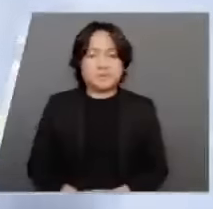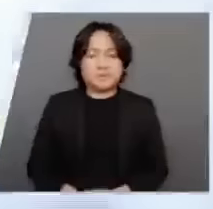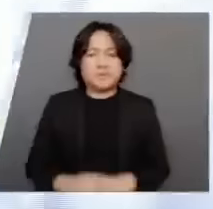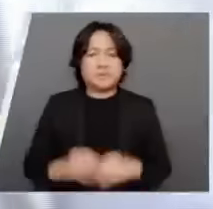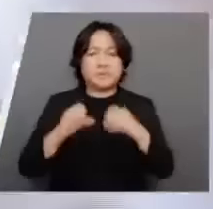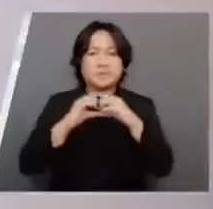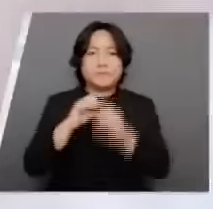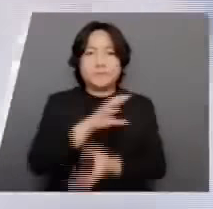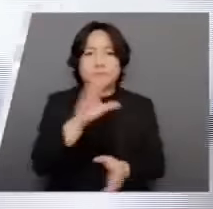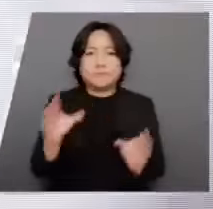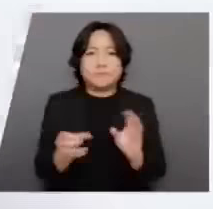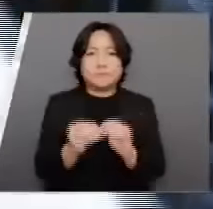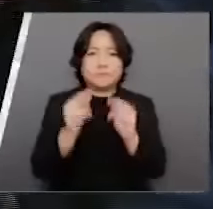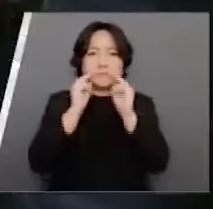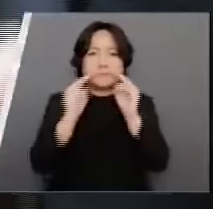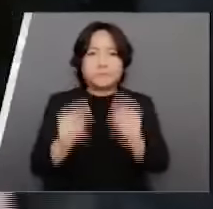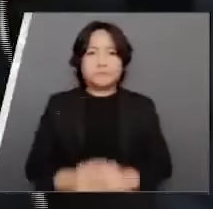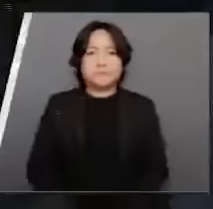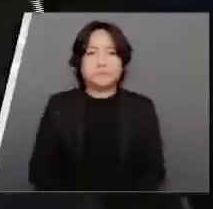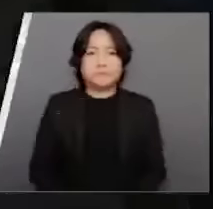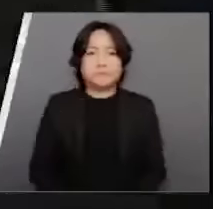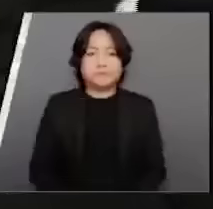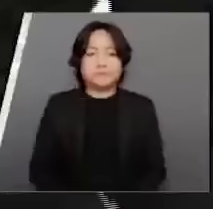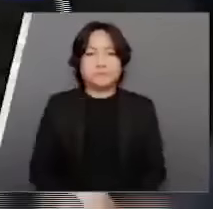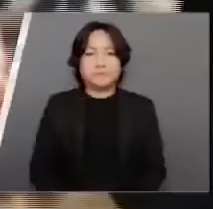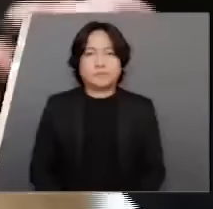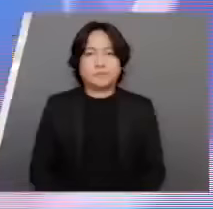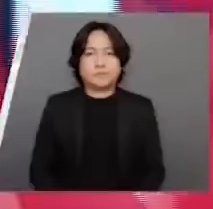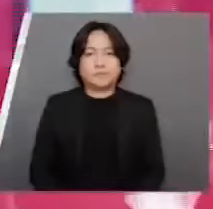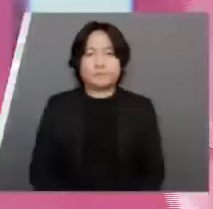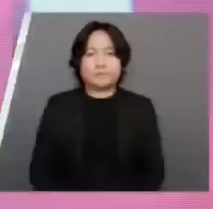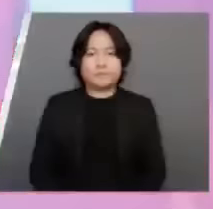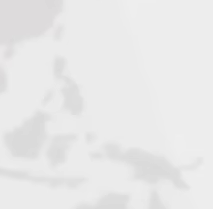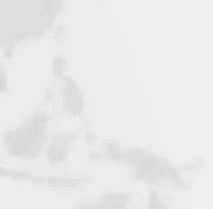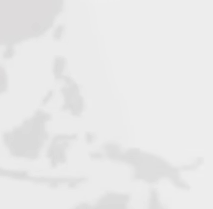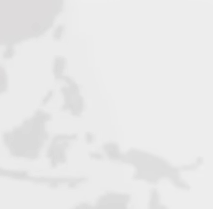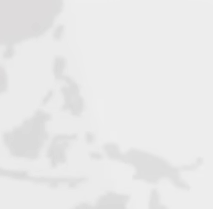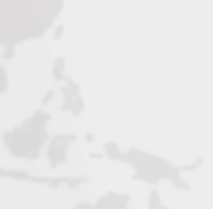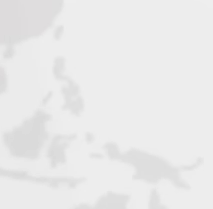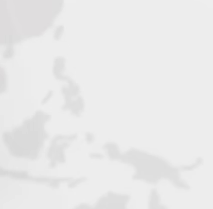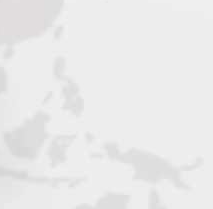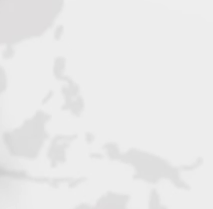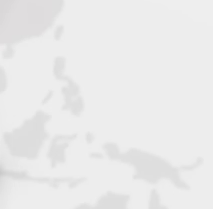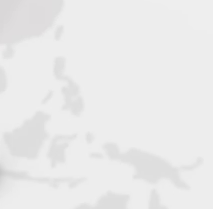Integrated News, Marisol Abdurrahman ang inyong saksi.